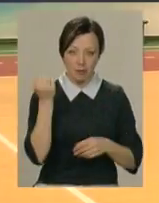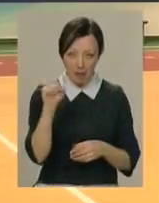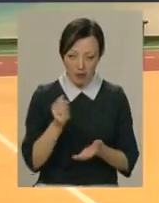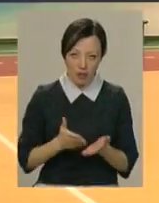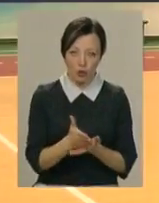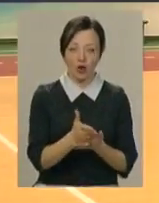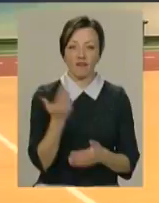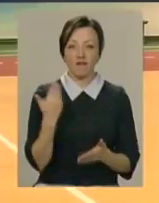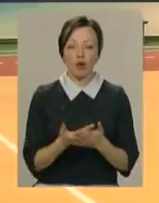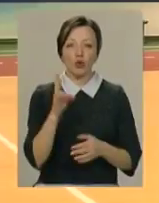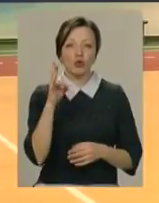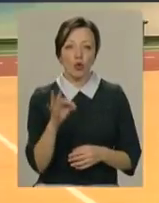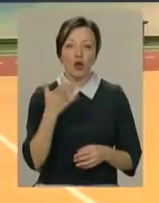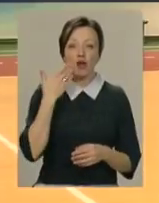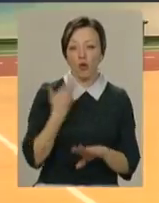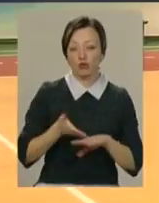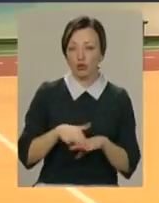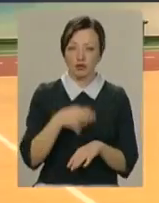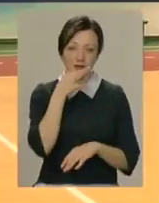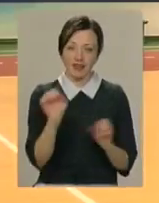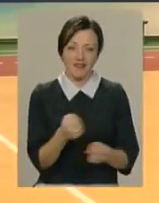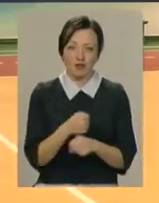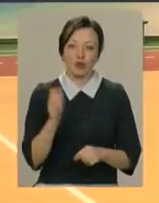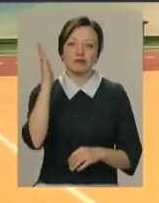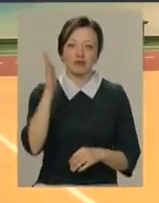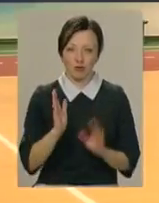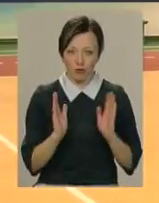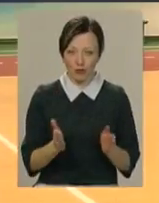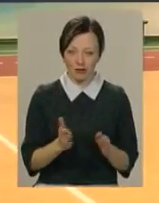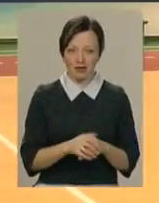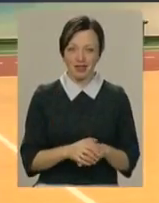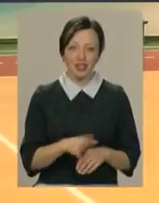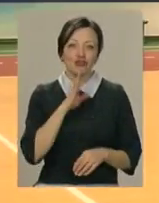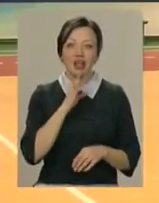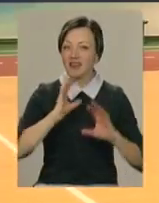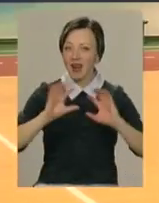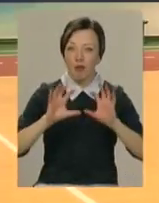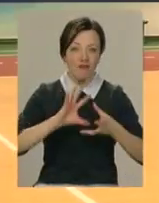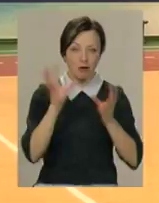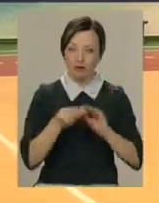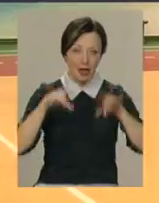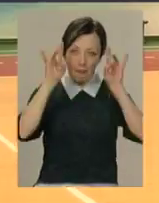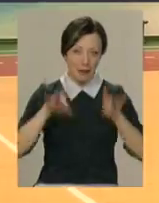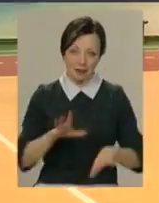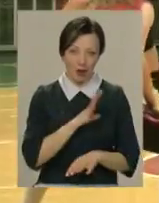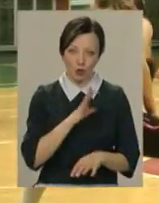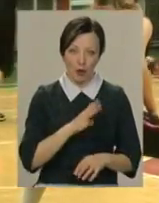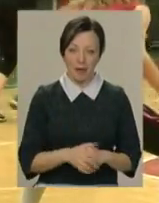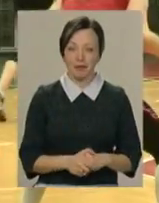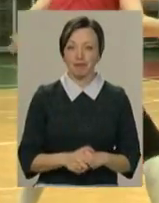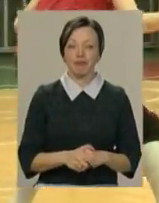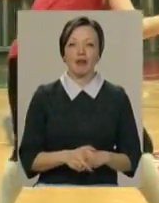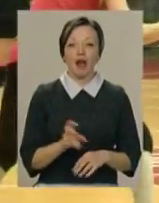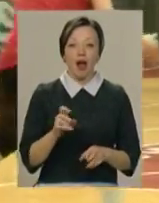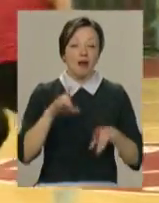достроены. Вот. Но легко или сложно сказать, это невозможно предугадать, знаете. Тем более это женский волейбол. Женский волейбол вообще непредсказуемый. Попри